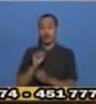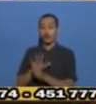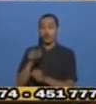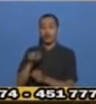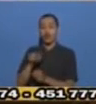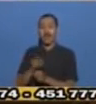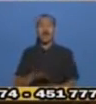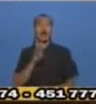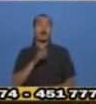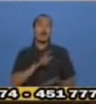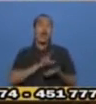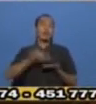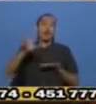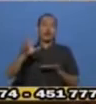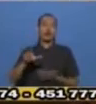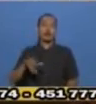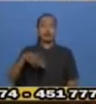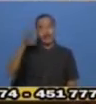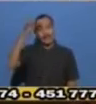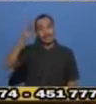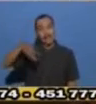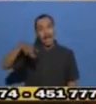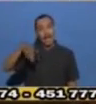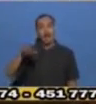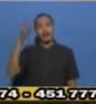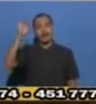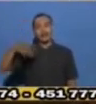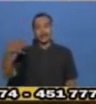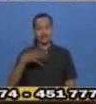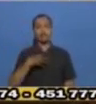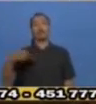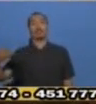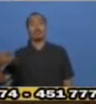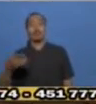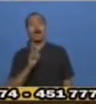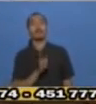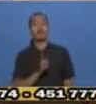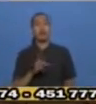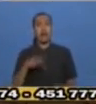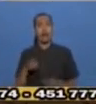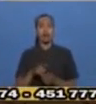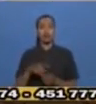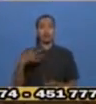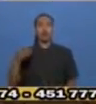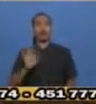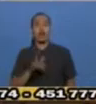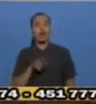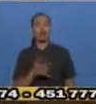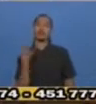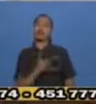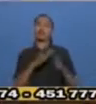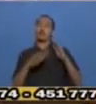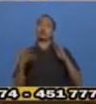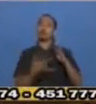dijemput, soalnya dia nggak akan pergi dari rumah begitu. Nah ini kondisi-kondisi seperti ini memang kami harus kerja keras karena